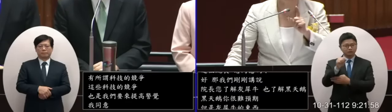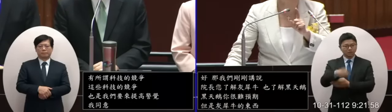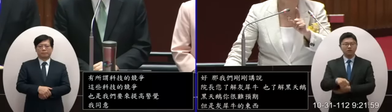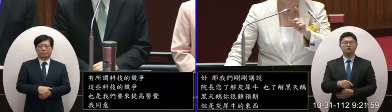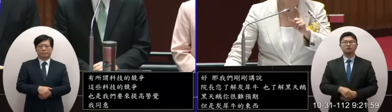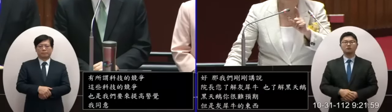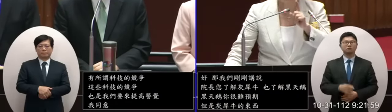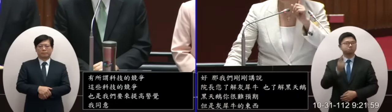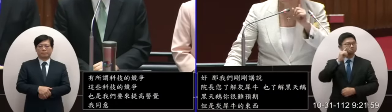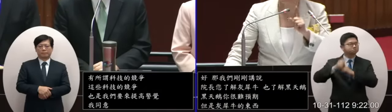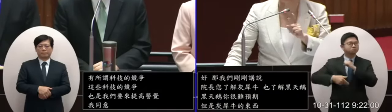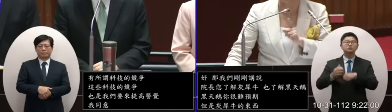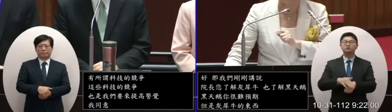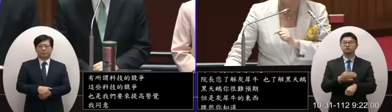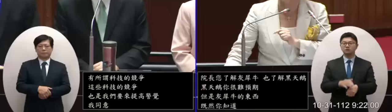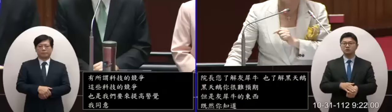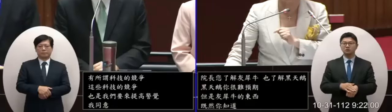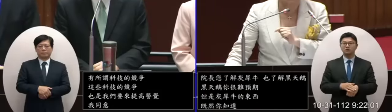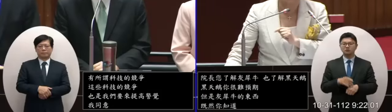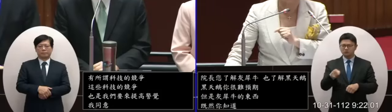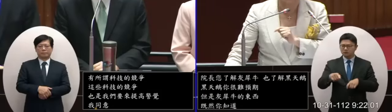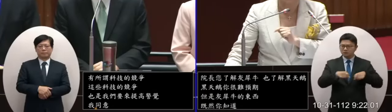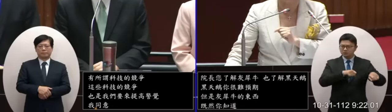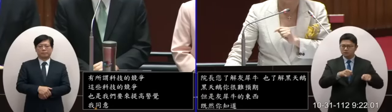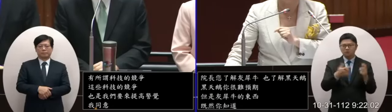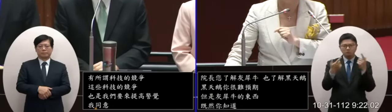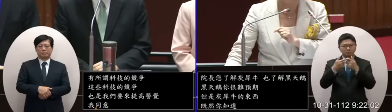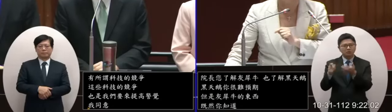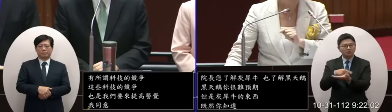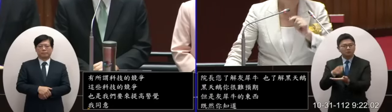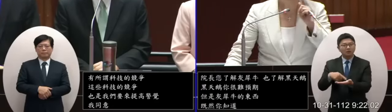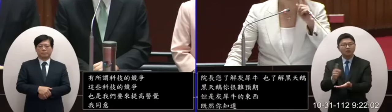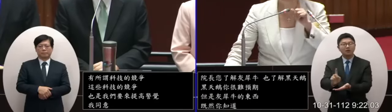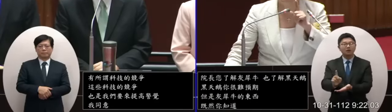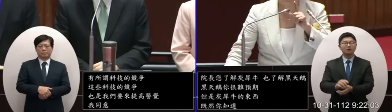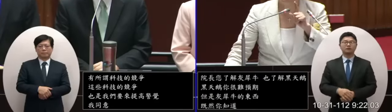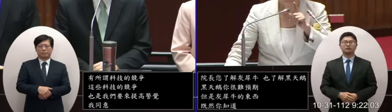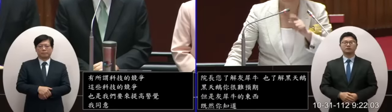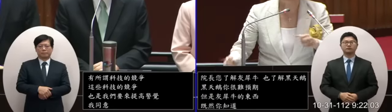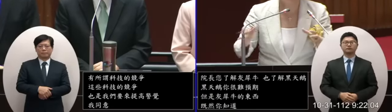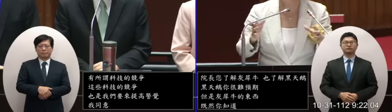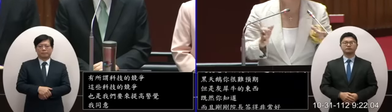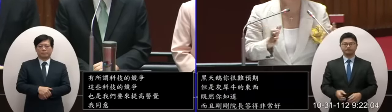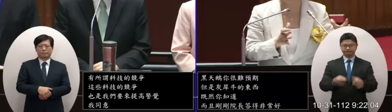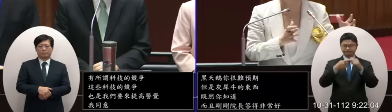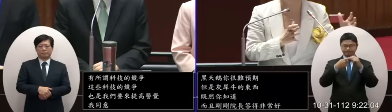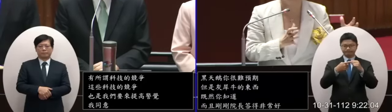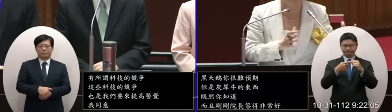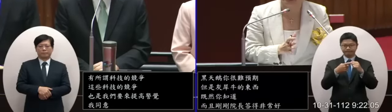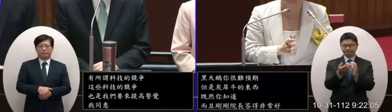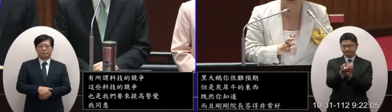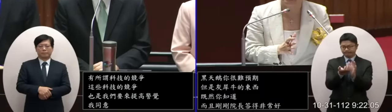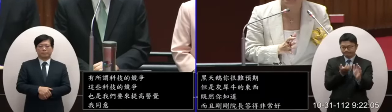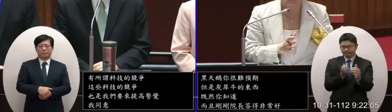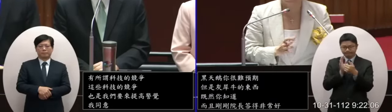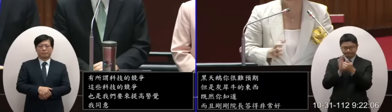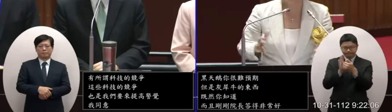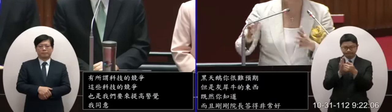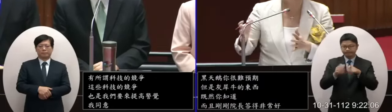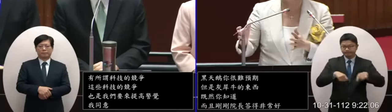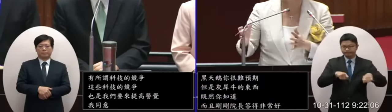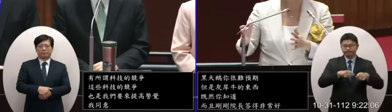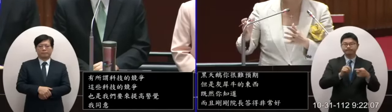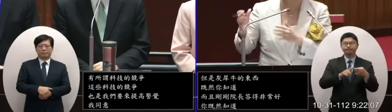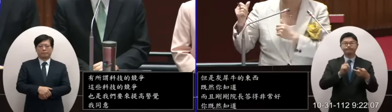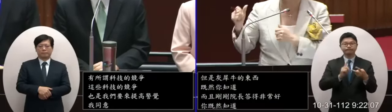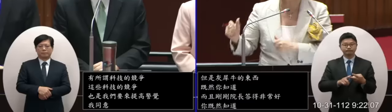你不视而不见，那你解决它的方法其实很简单啊。第一个，你要事前的预防嘛，第二